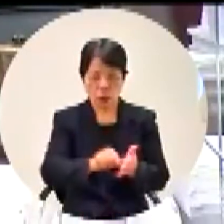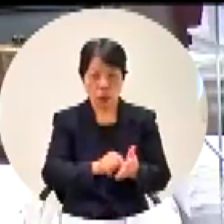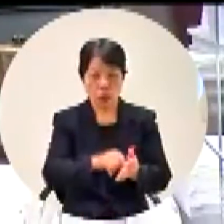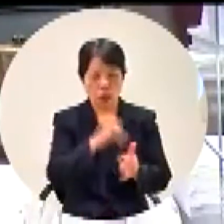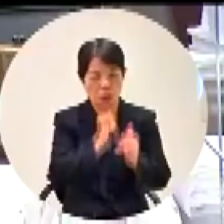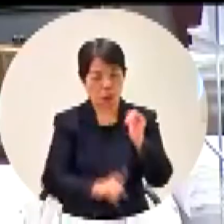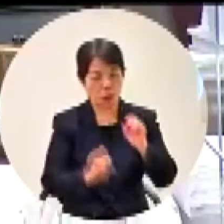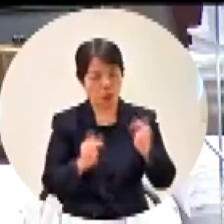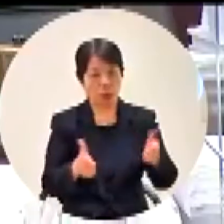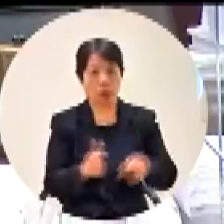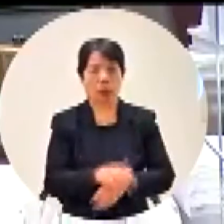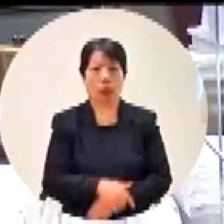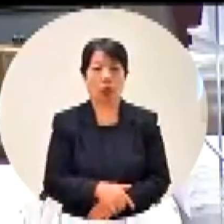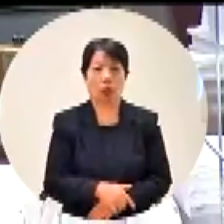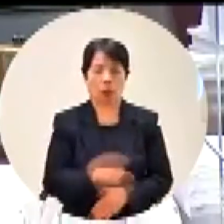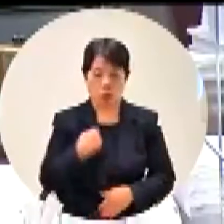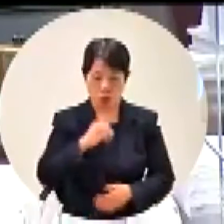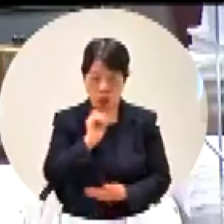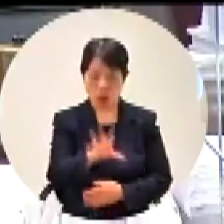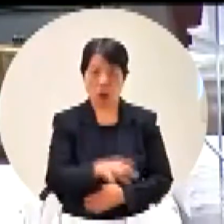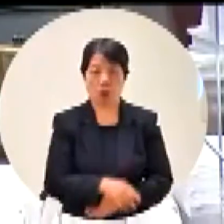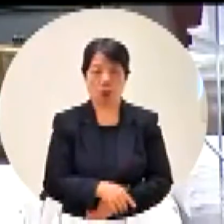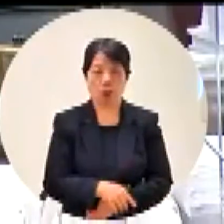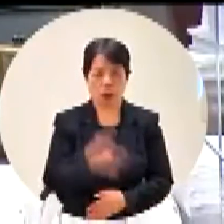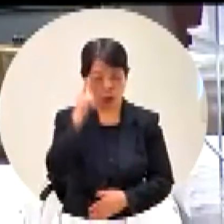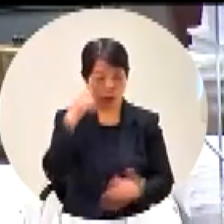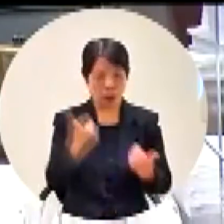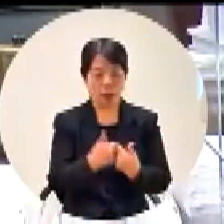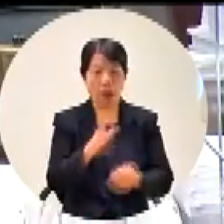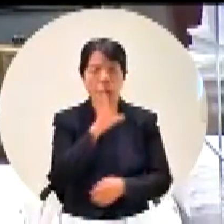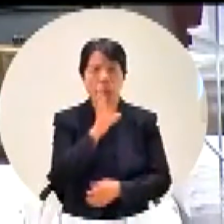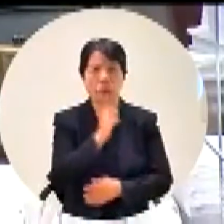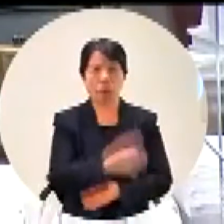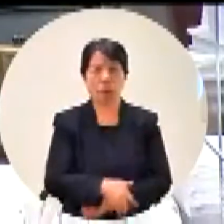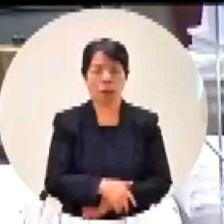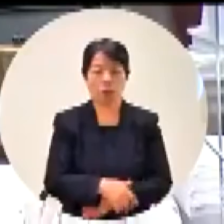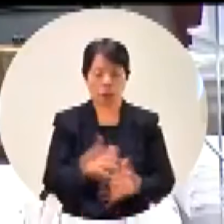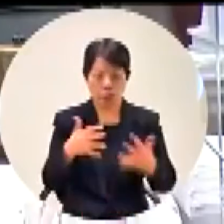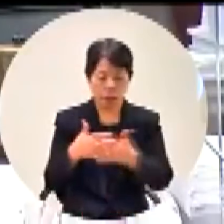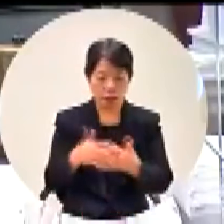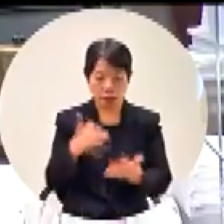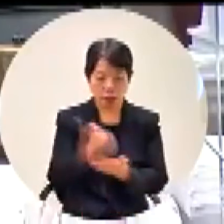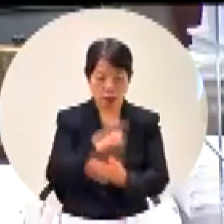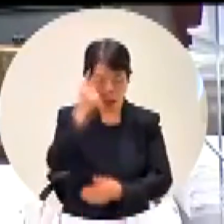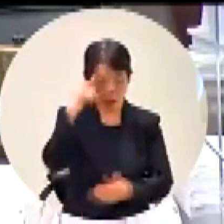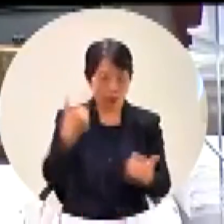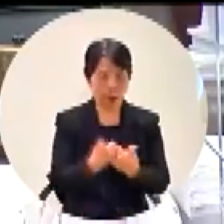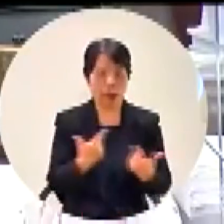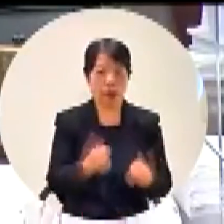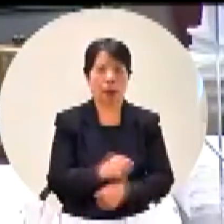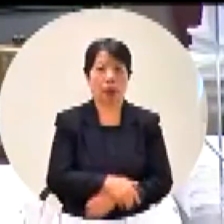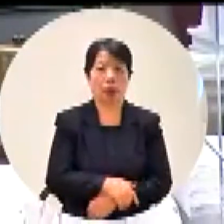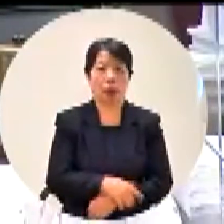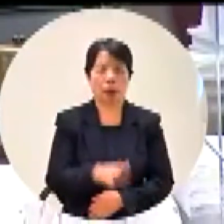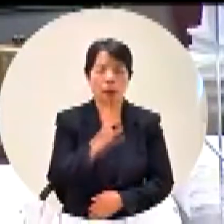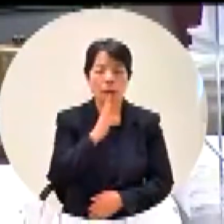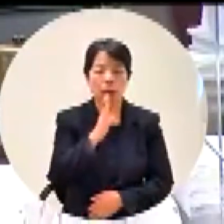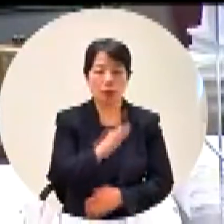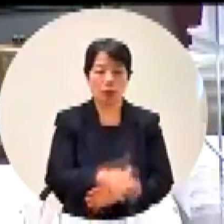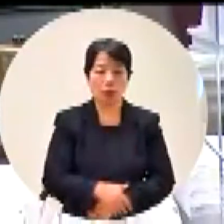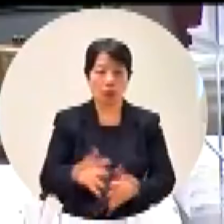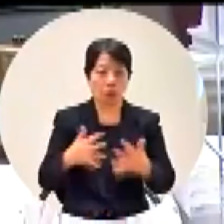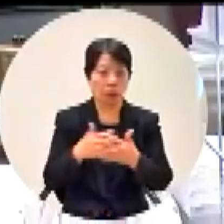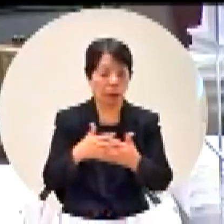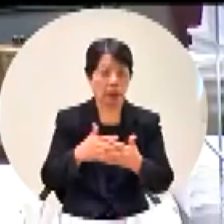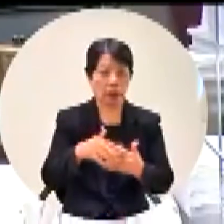同。我告诉你，我反的是莱克多巴胺，如果你要进来牛，我支持你，